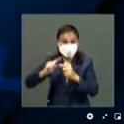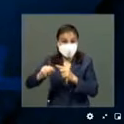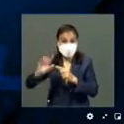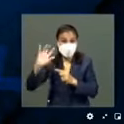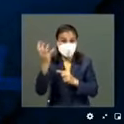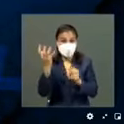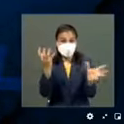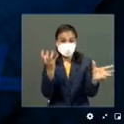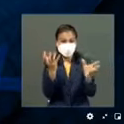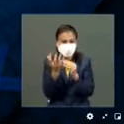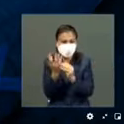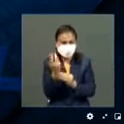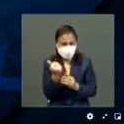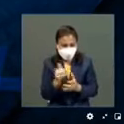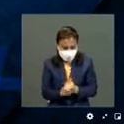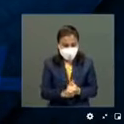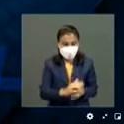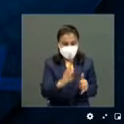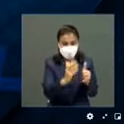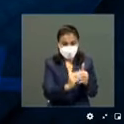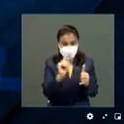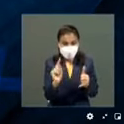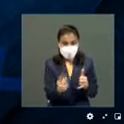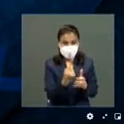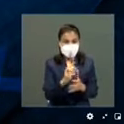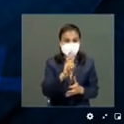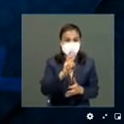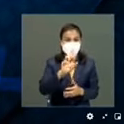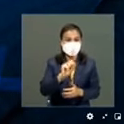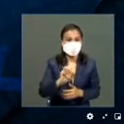วันนี้มีผู้ติดเชื้อรายใหม่